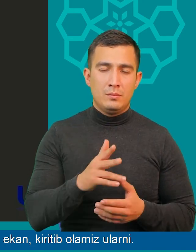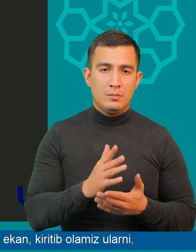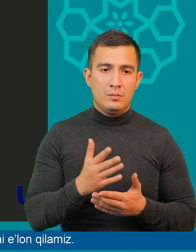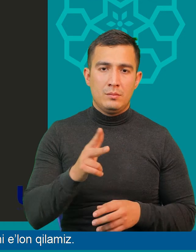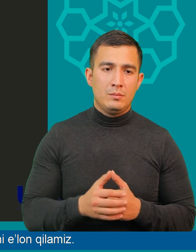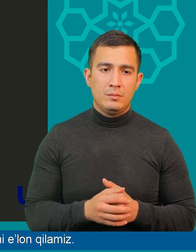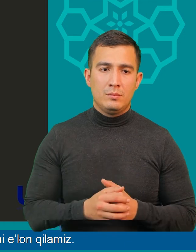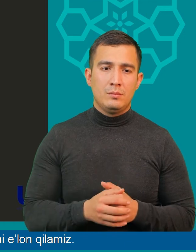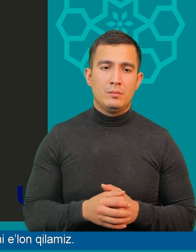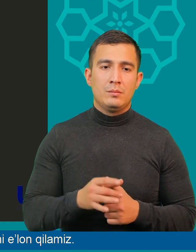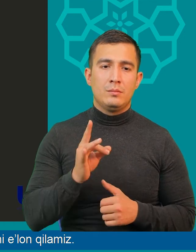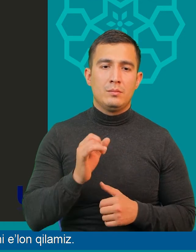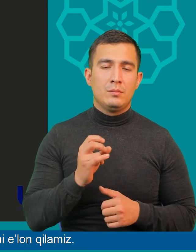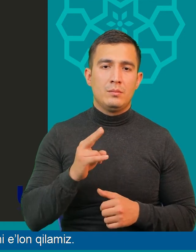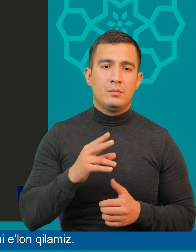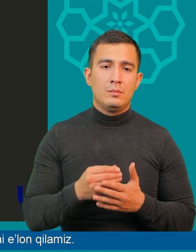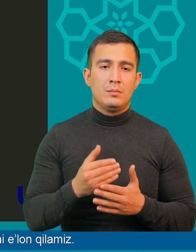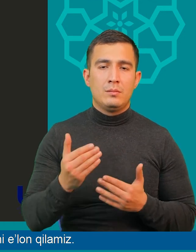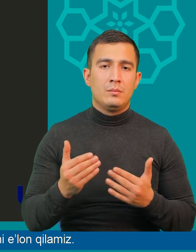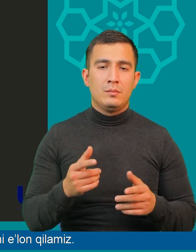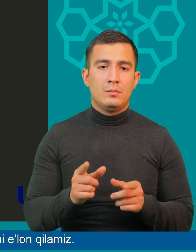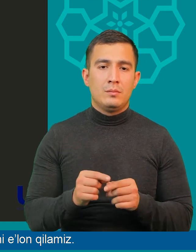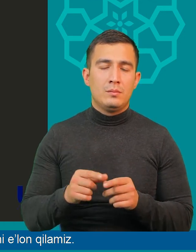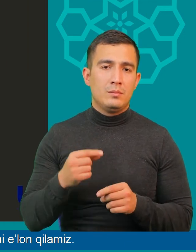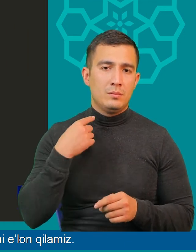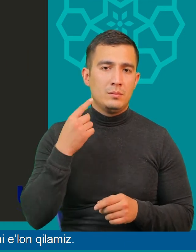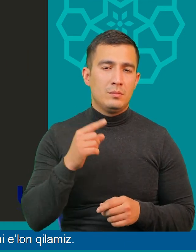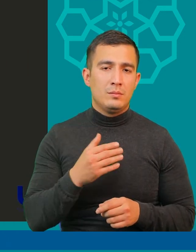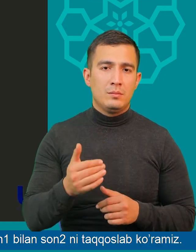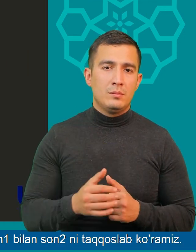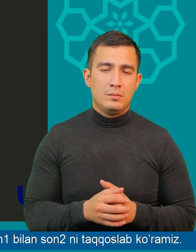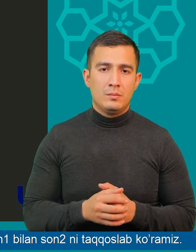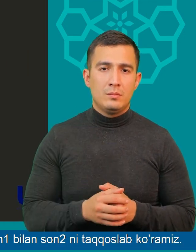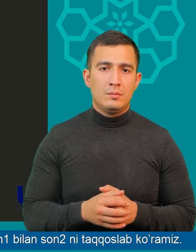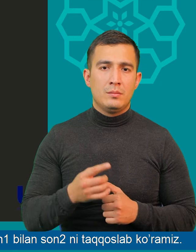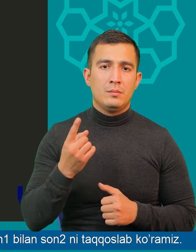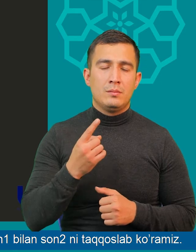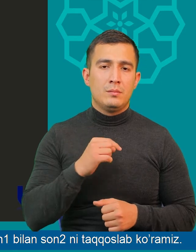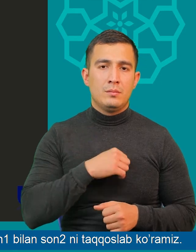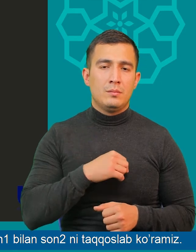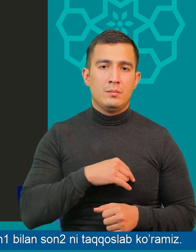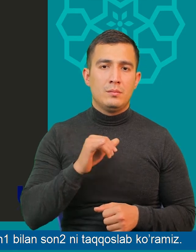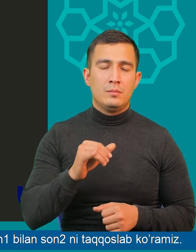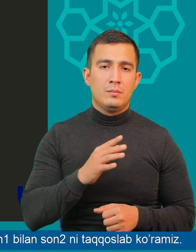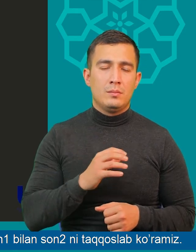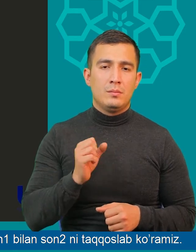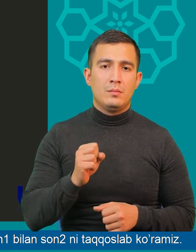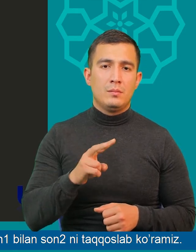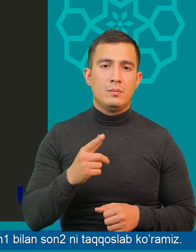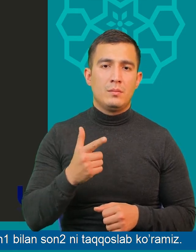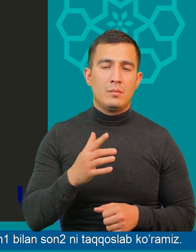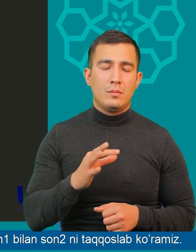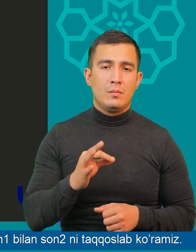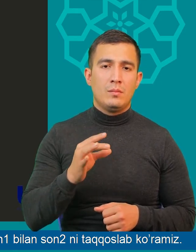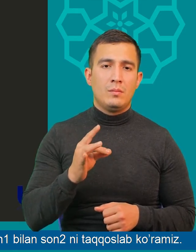ularni. Random funksiyasi orqali 1 va 100 oralig'idagi sonlarni e'lon qilamiz. Birinchi usulda quyidagicha algoritm ishlatamiz, ya'ni